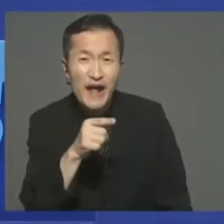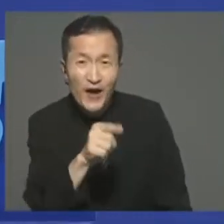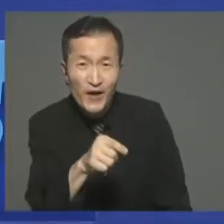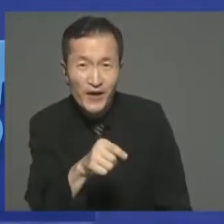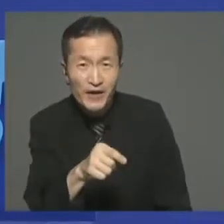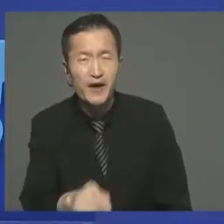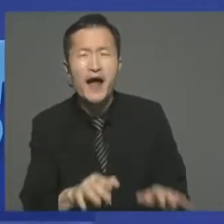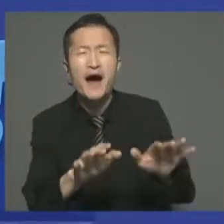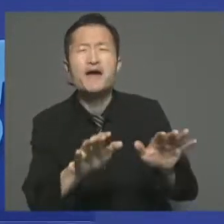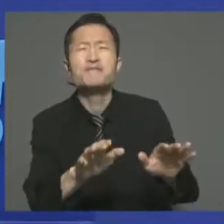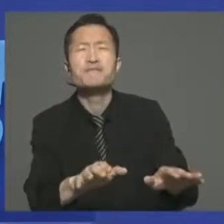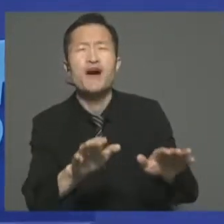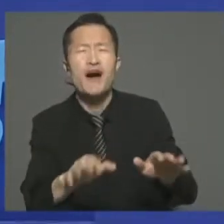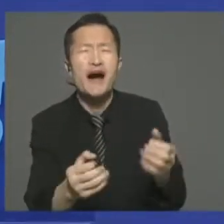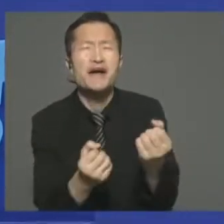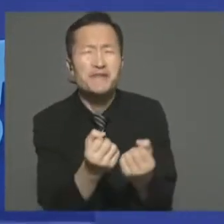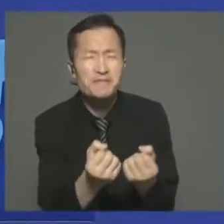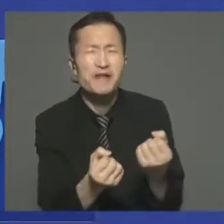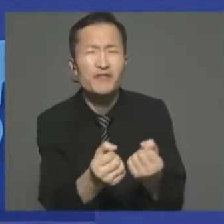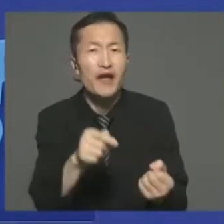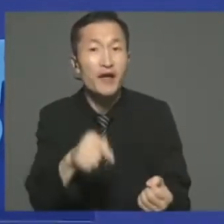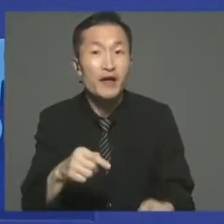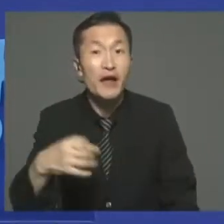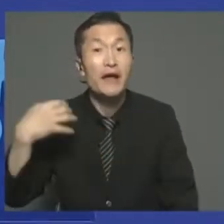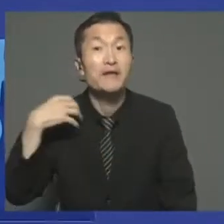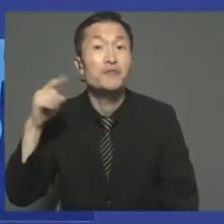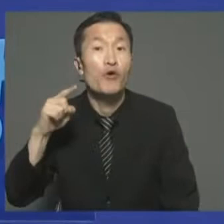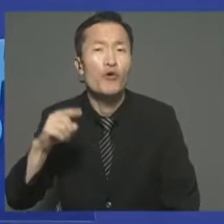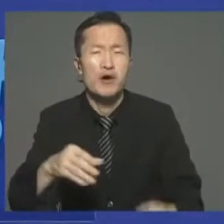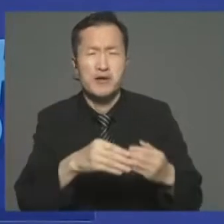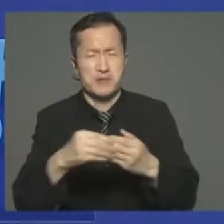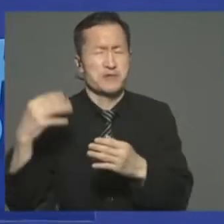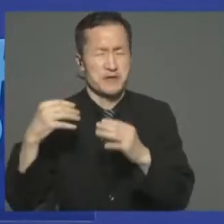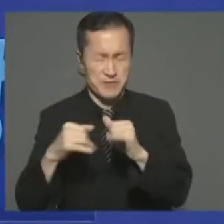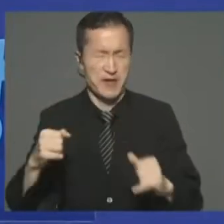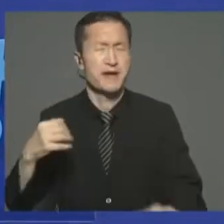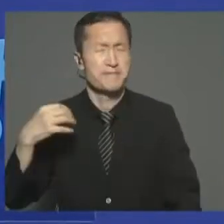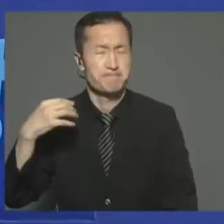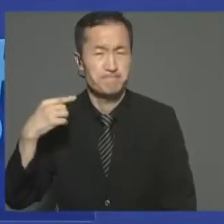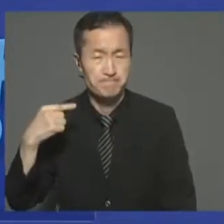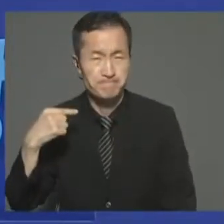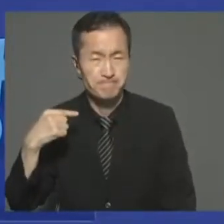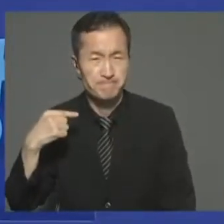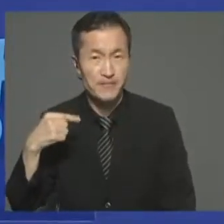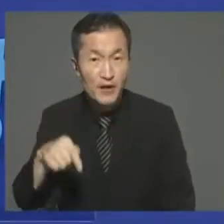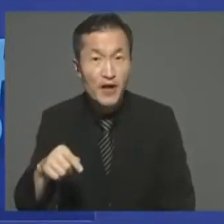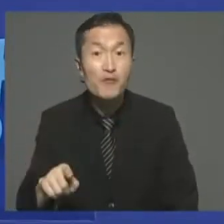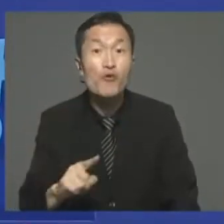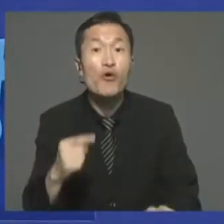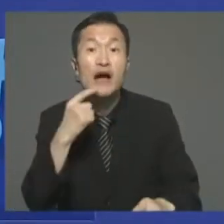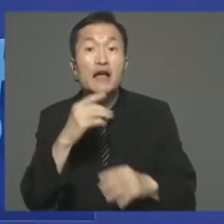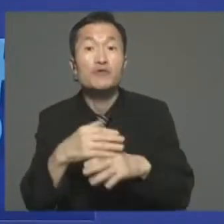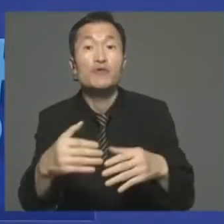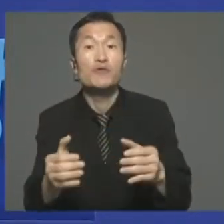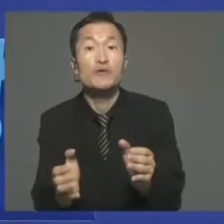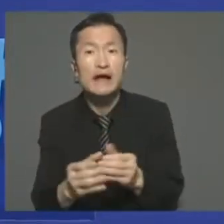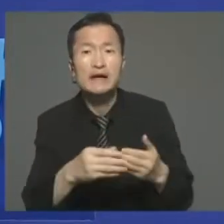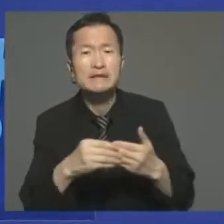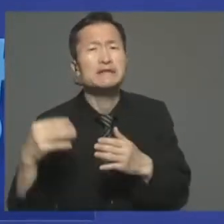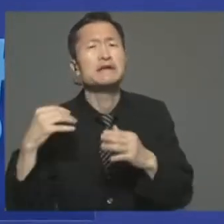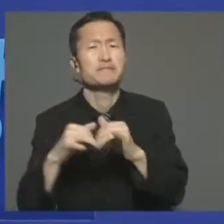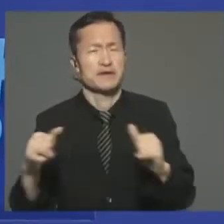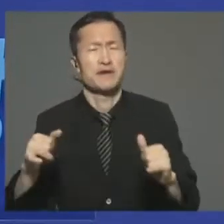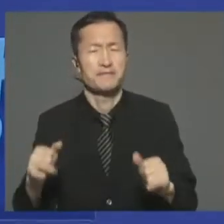것들을 자제시키고 설득시키는 것이 지도자의 용기입니다. 그것이 민주당 지도자의 기본이라고 저는 생각합니다. 박용진이